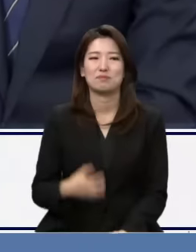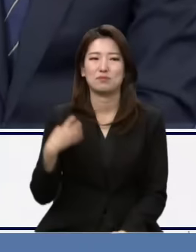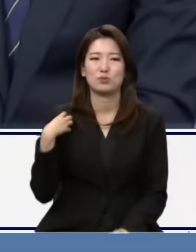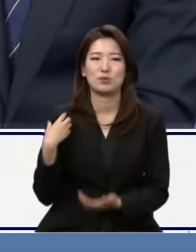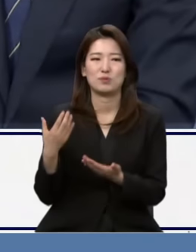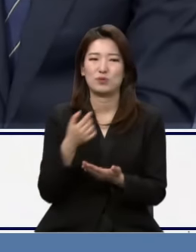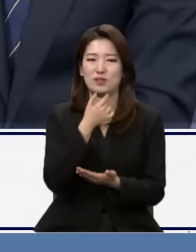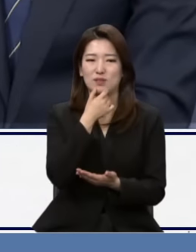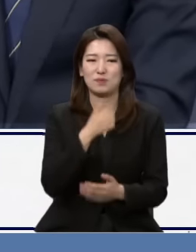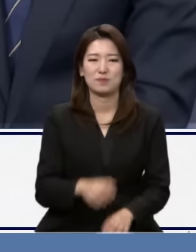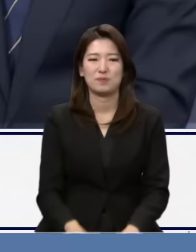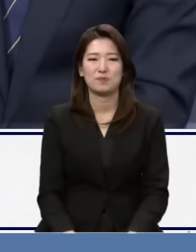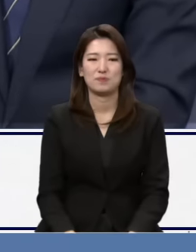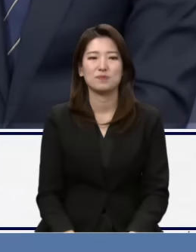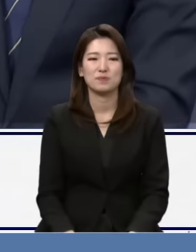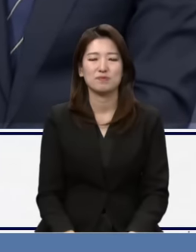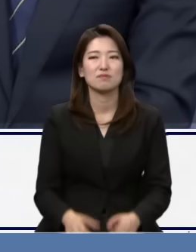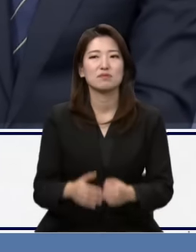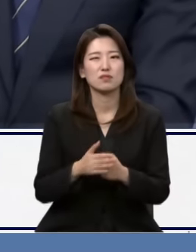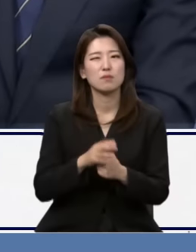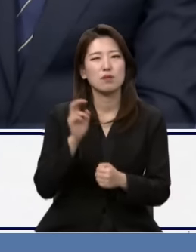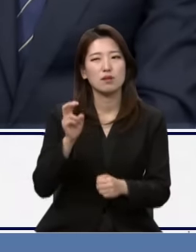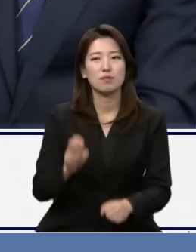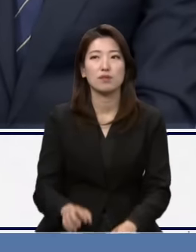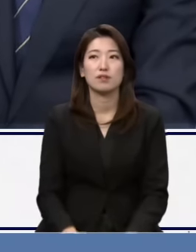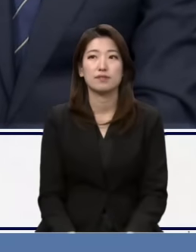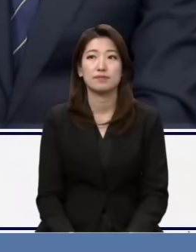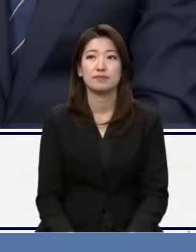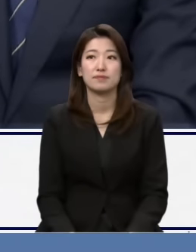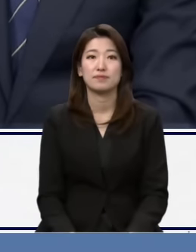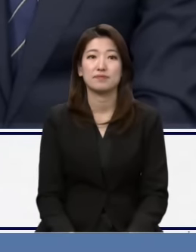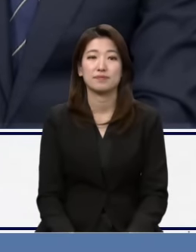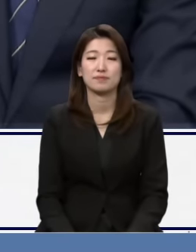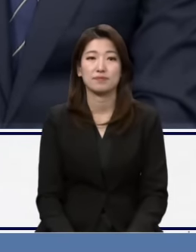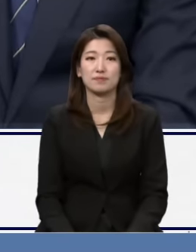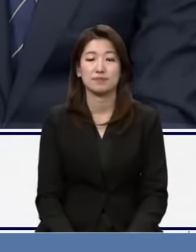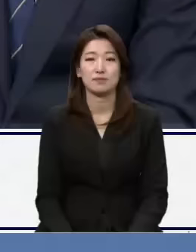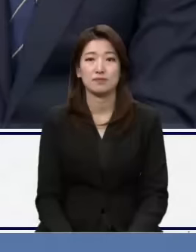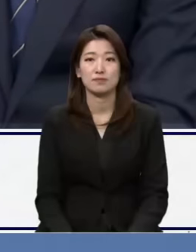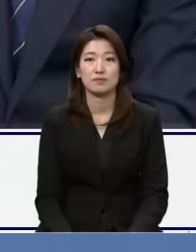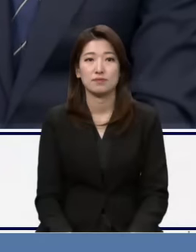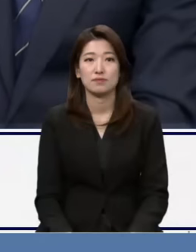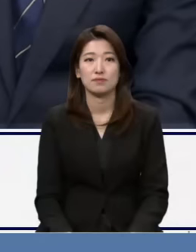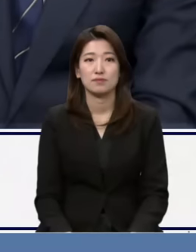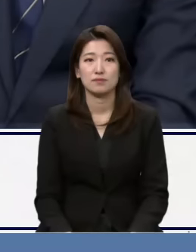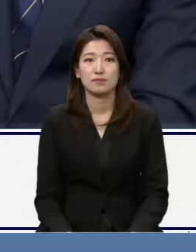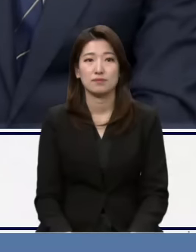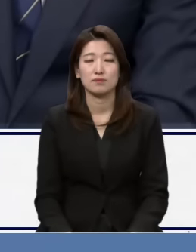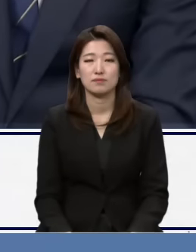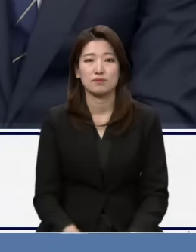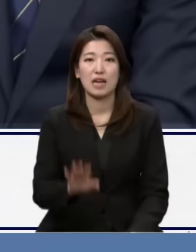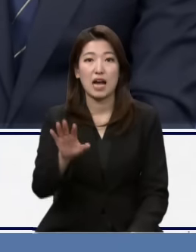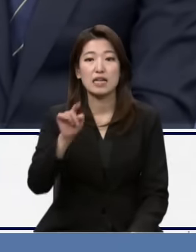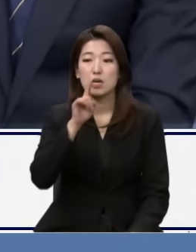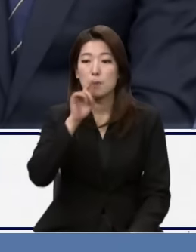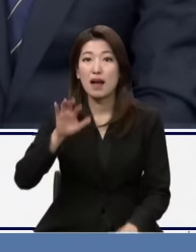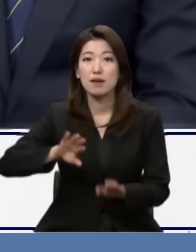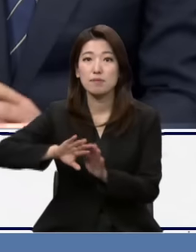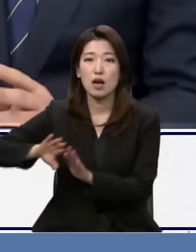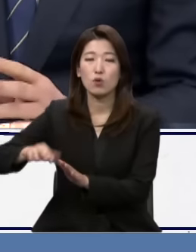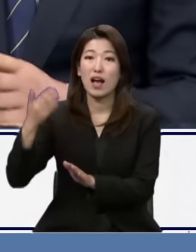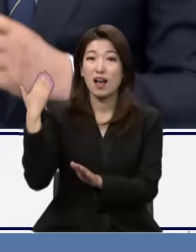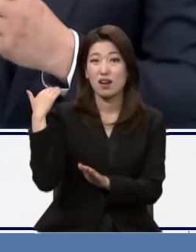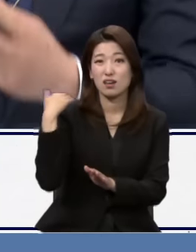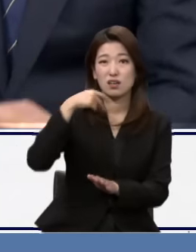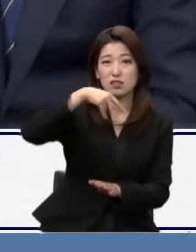생각도 있을 수 있었을 겁니다 저는 좀 전에요 요하고 별개로 어 우리 신지 의원님께서 그